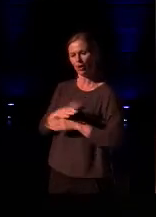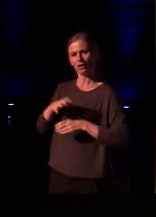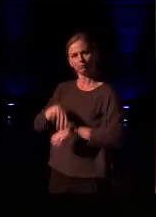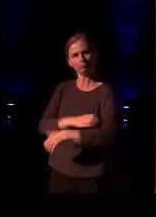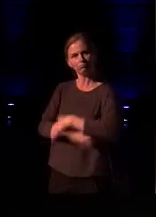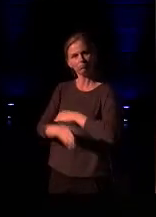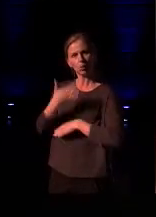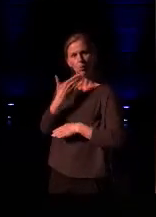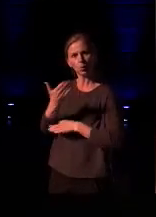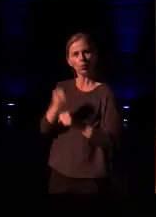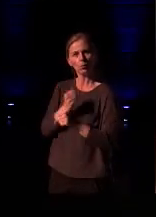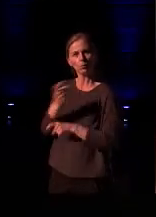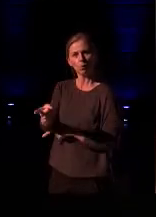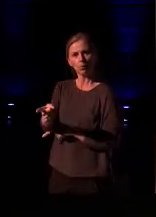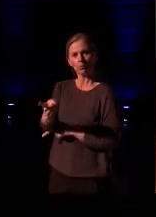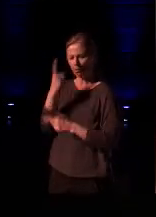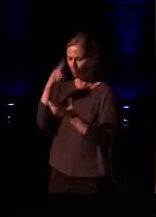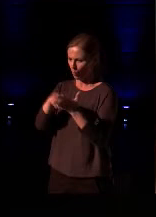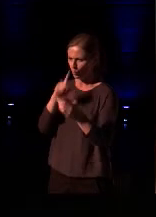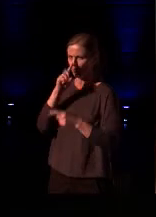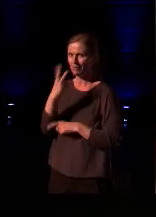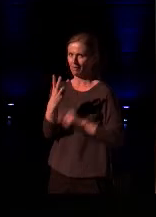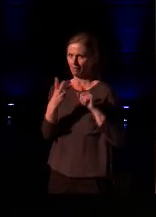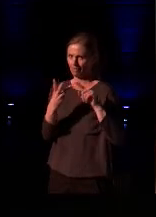jobb. Det mål nummer tre.